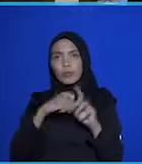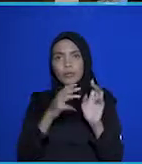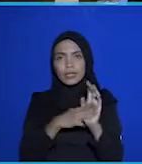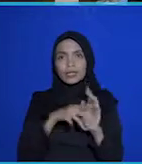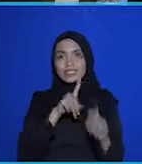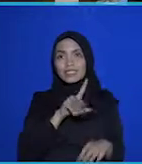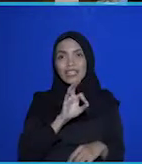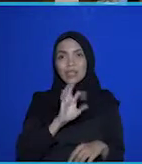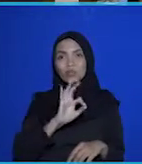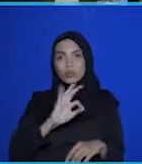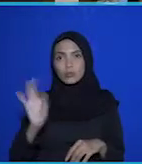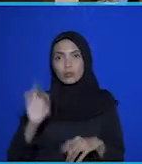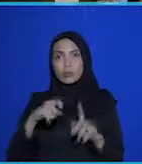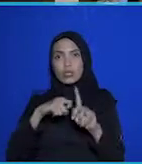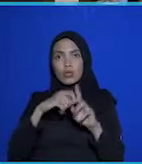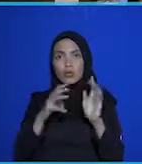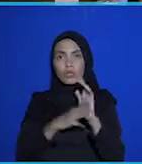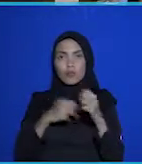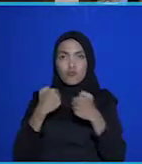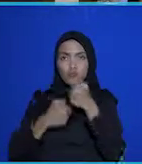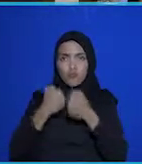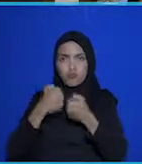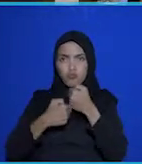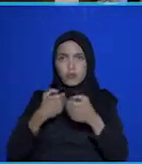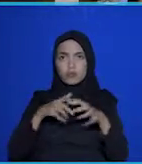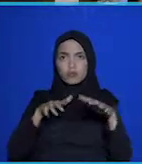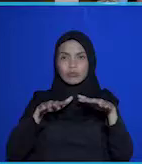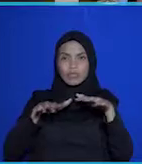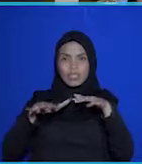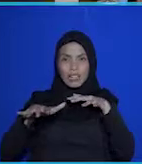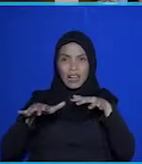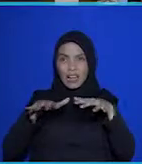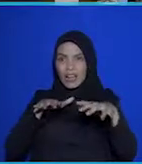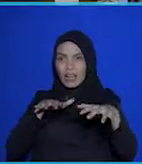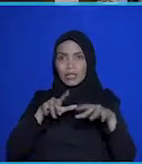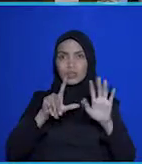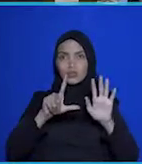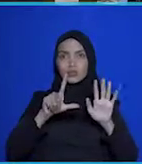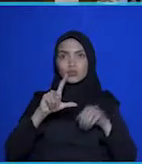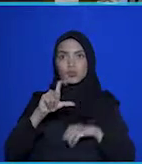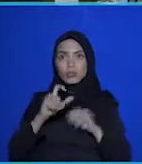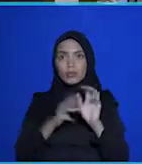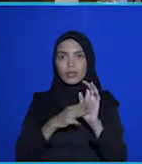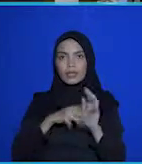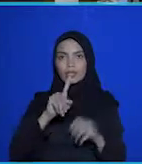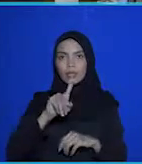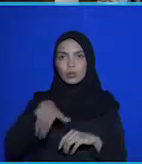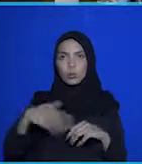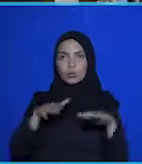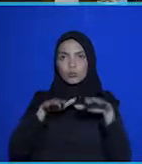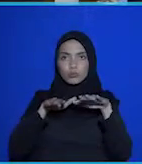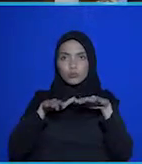kilometer, bahkan ratusan ribu kilometer, bergerak dengan kecepatan rata-rata 7 cm per